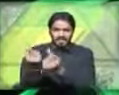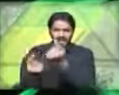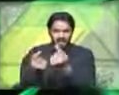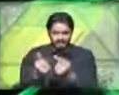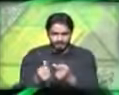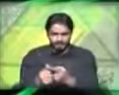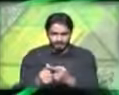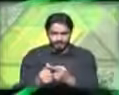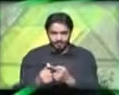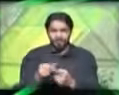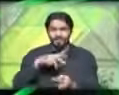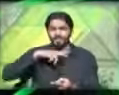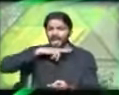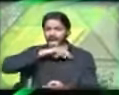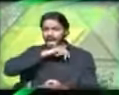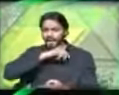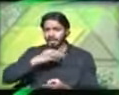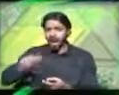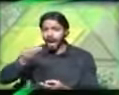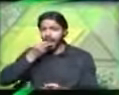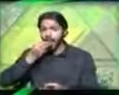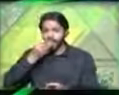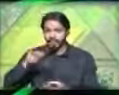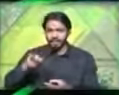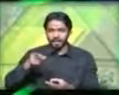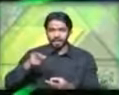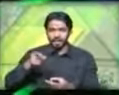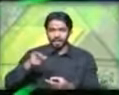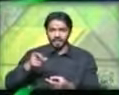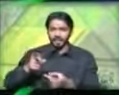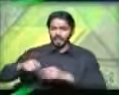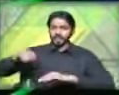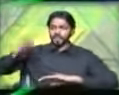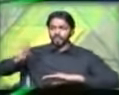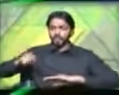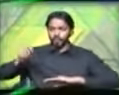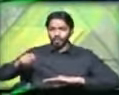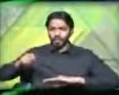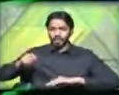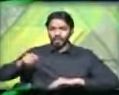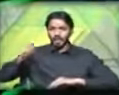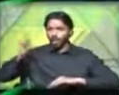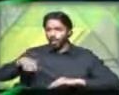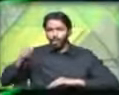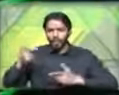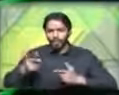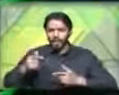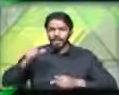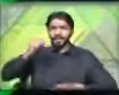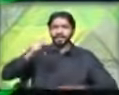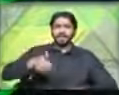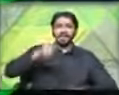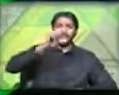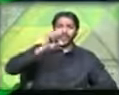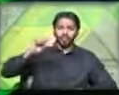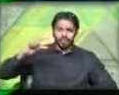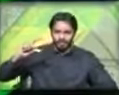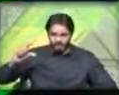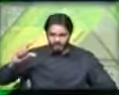ففهمناها سليمان. سليمان. وكلا آتينا حكما